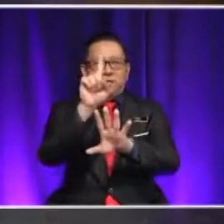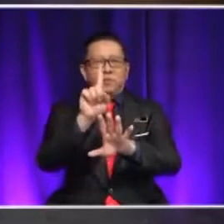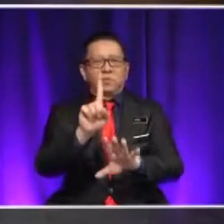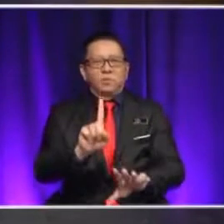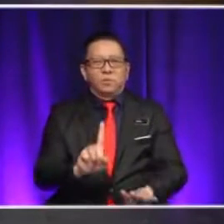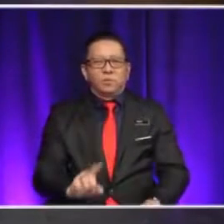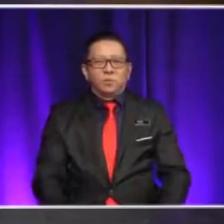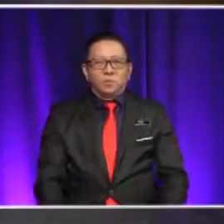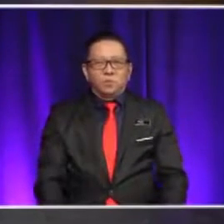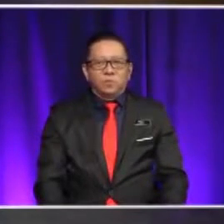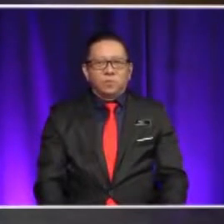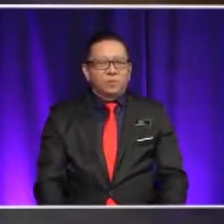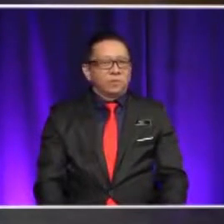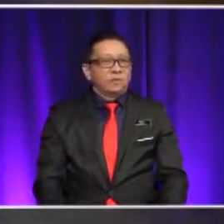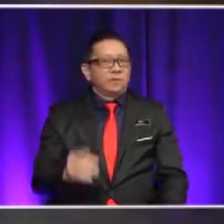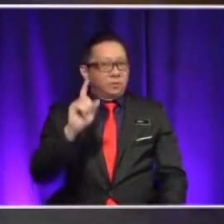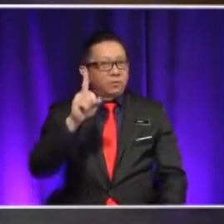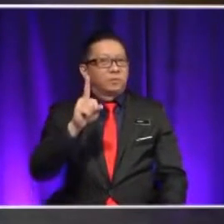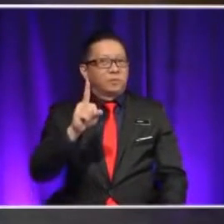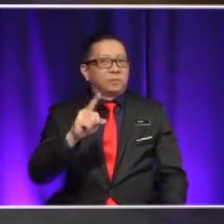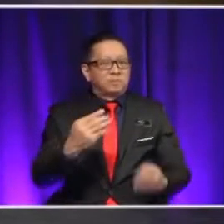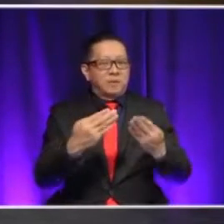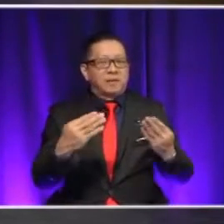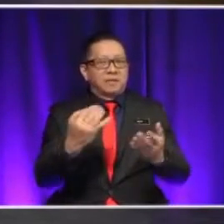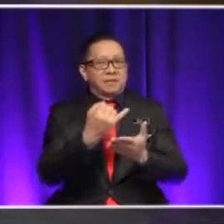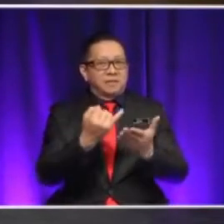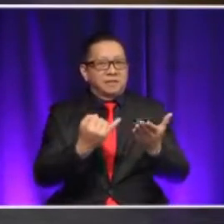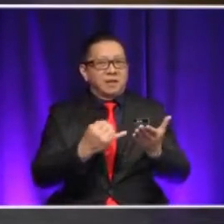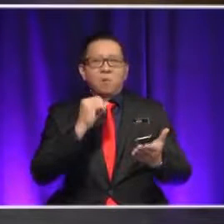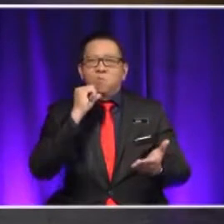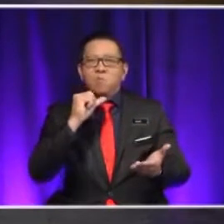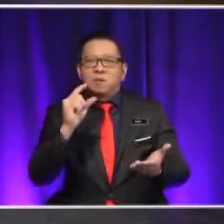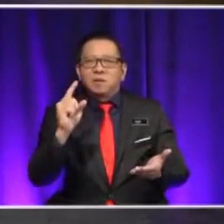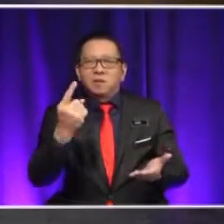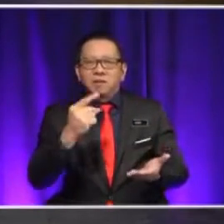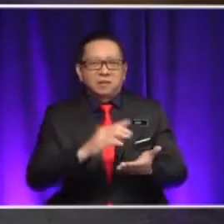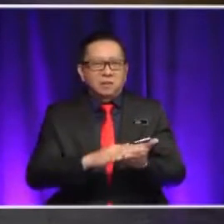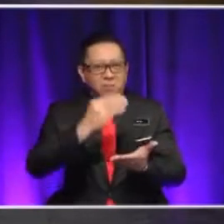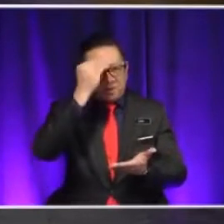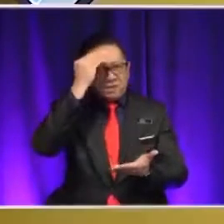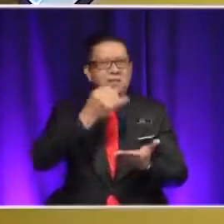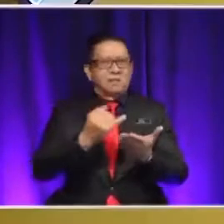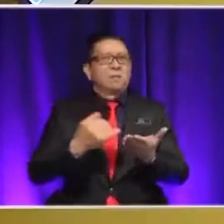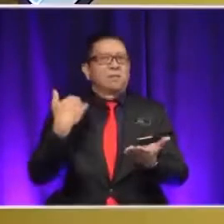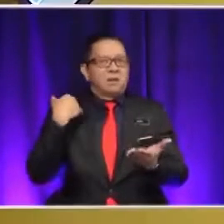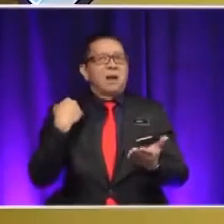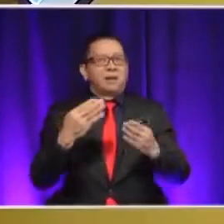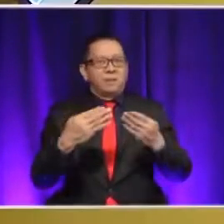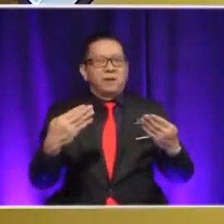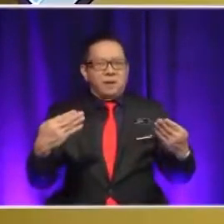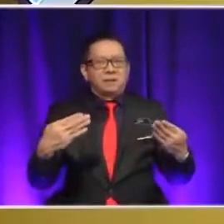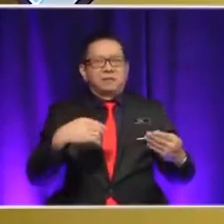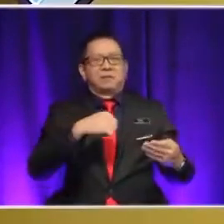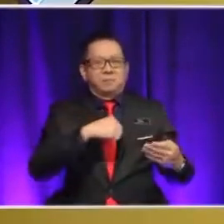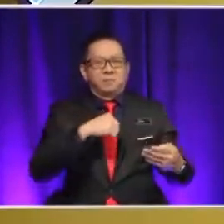cengkeh Fun by itulah dari segi bahasa seni dimana muka saja kita belajar bahasa Melayu bahasa Inggrisnya persegi juga ada Bahasa seni